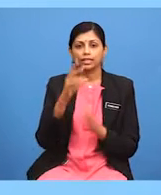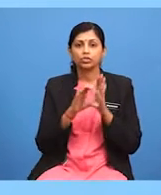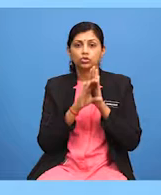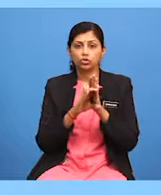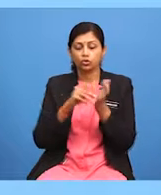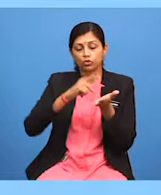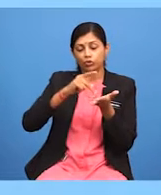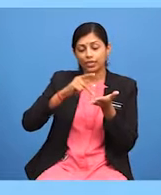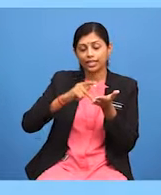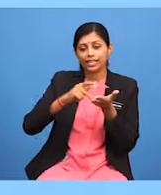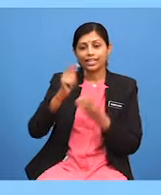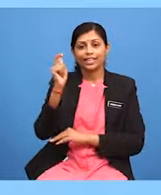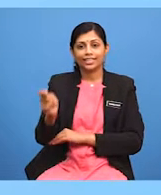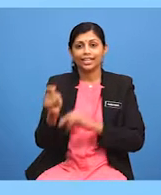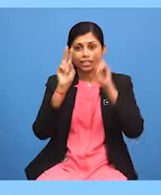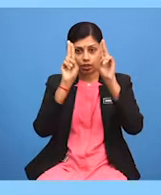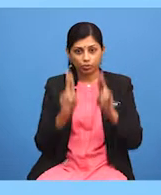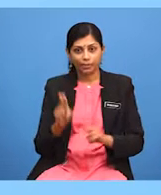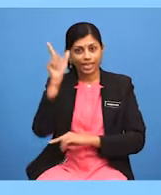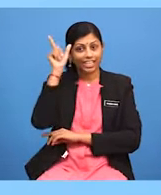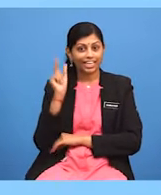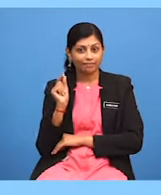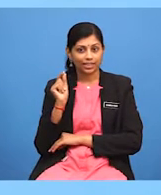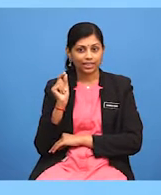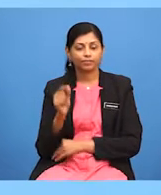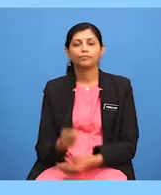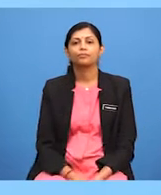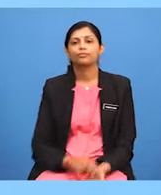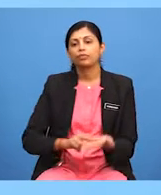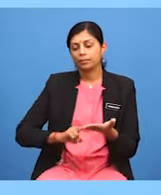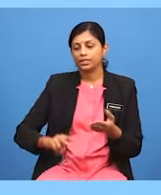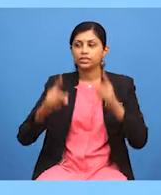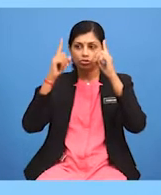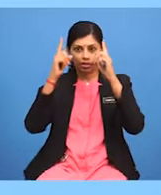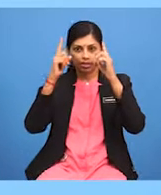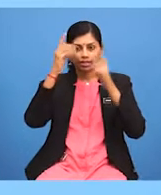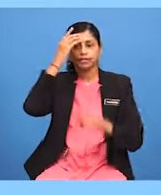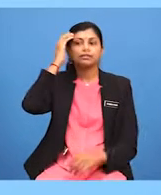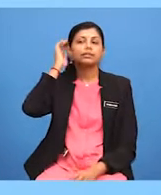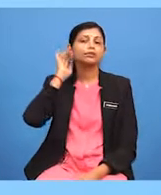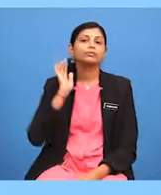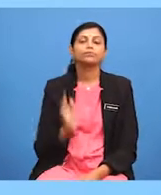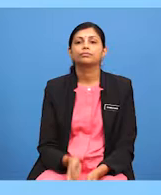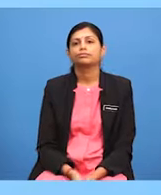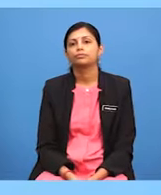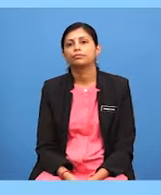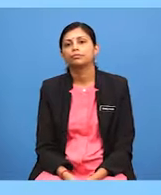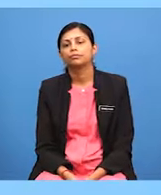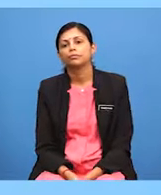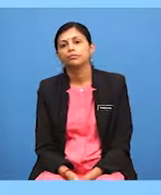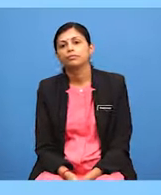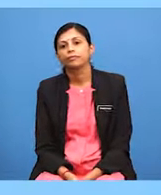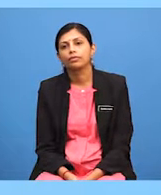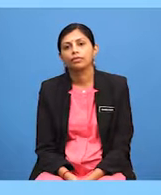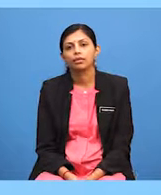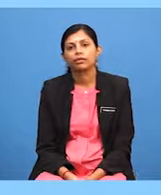darab H, di mana pecutan graviti G adalah bersamaan